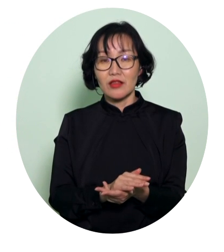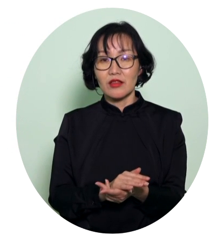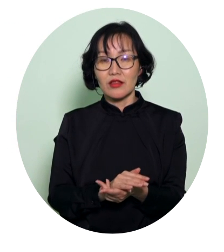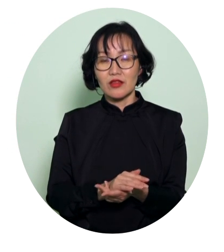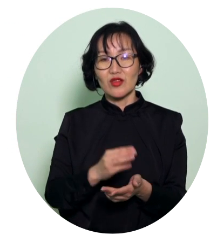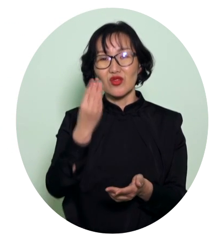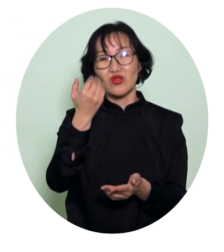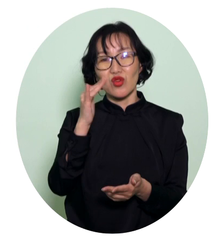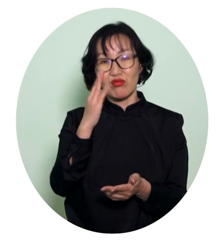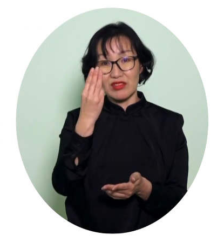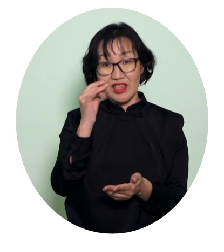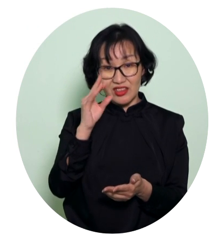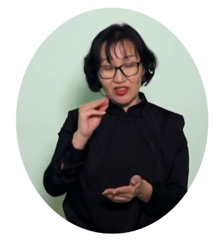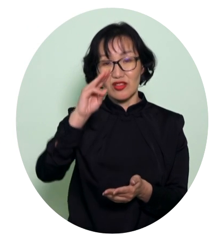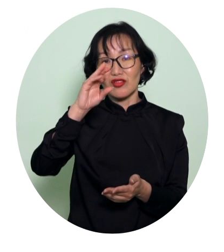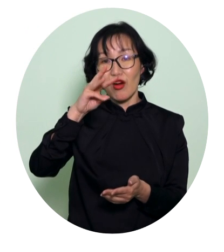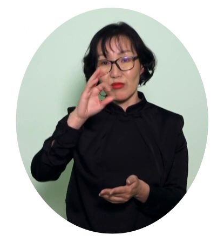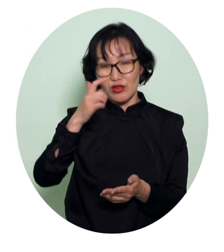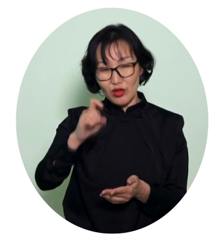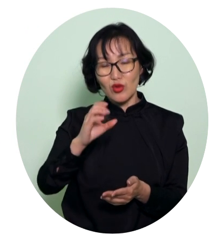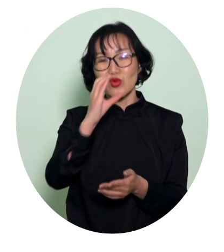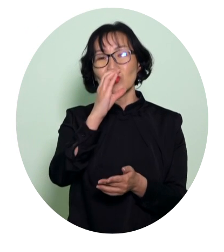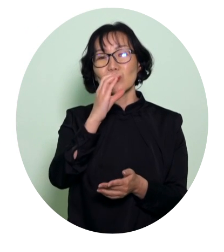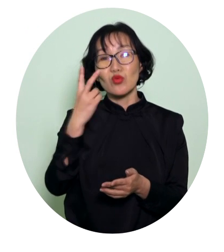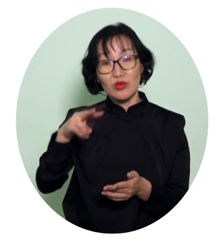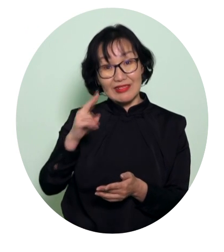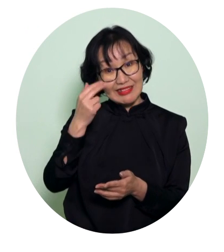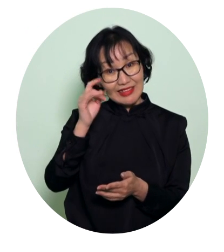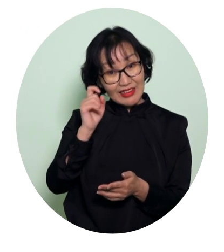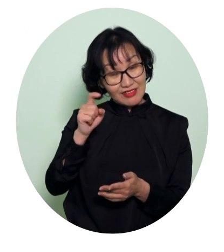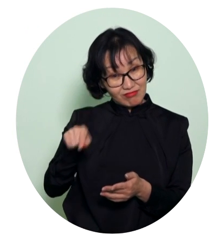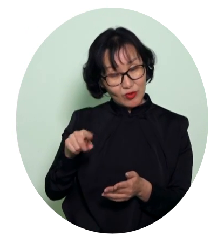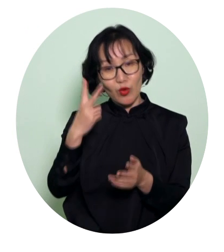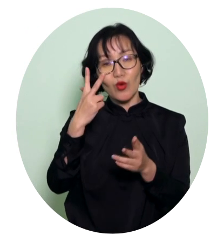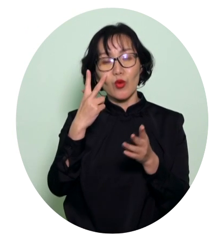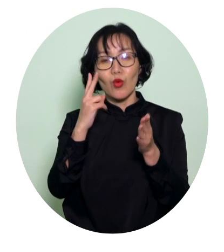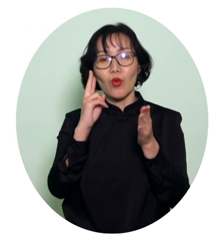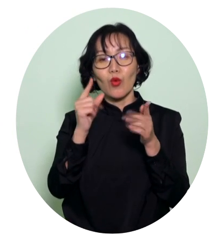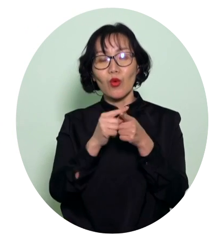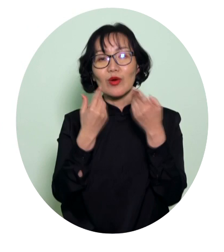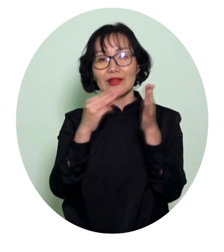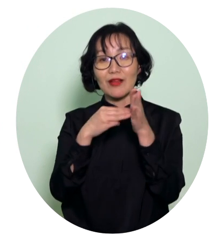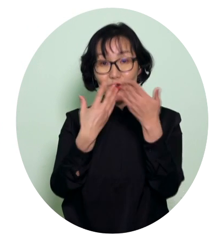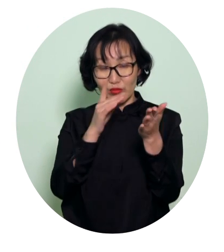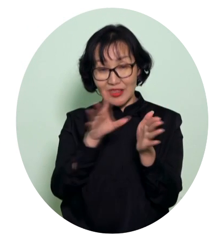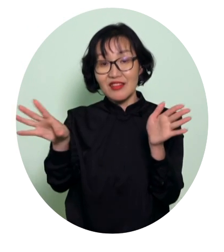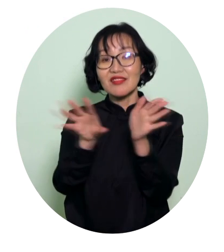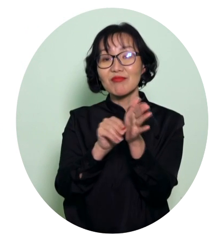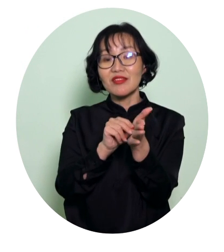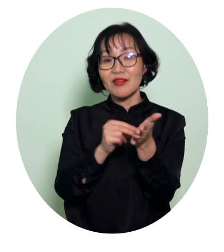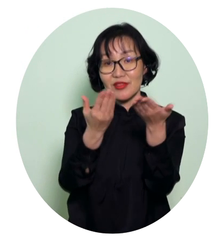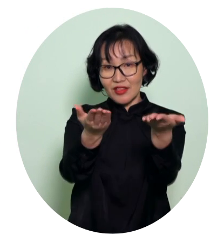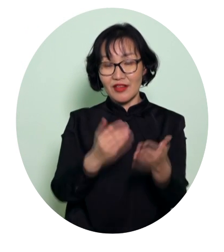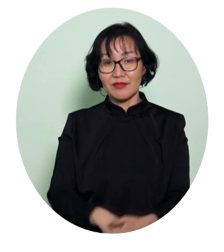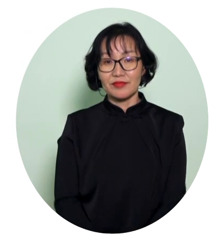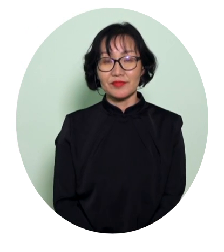тайлбар маань шуфтарч, томолдох, сүүл даран гэсэн 3 үгийг тайлбарлацгаая. За дэвтэр дээрээ бичээд аваа хүмүүс те.